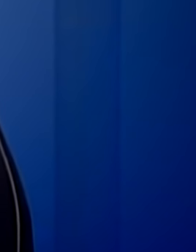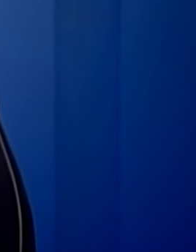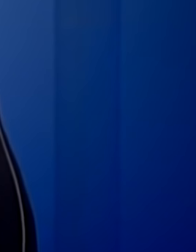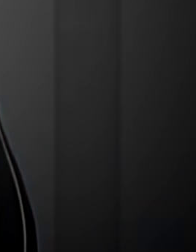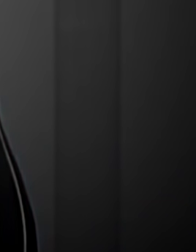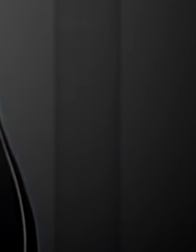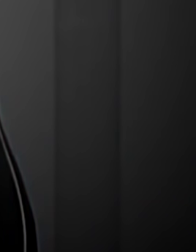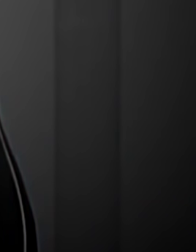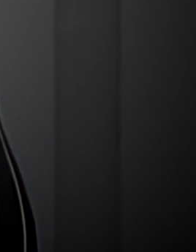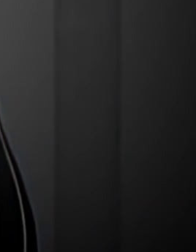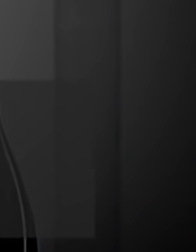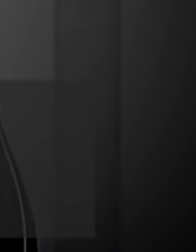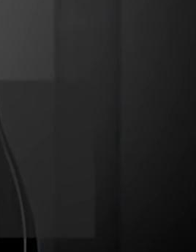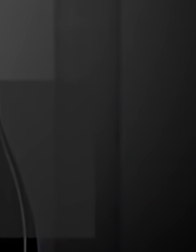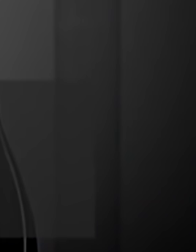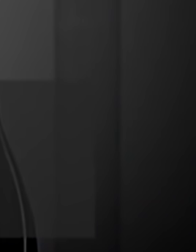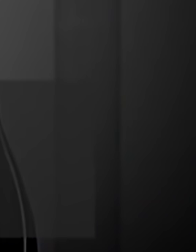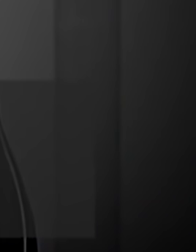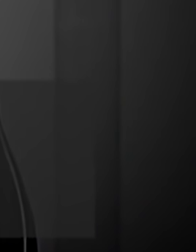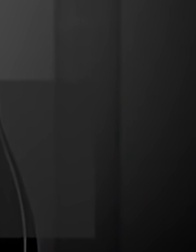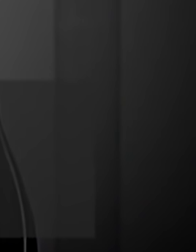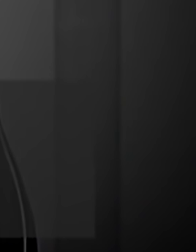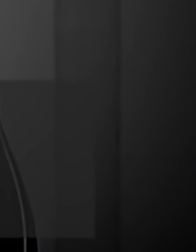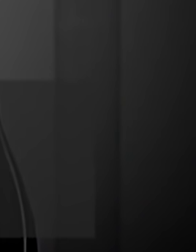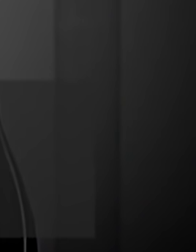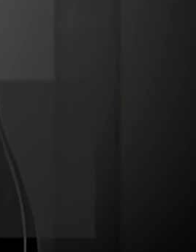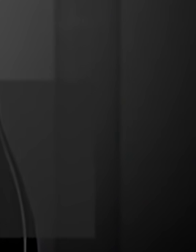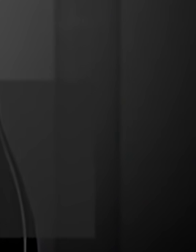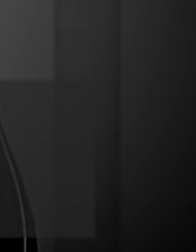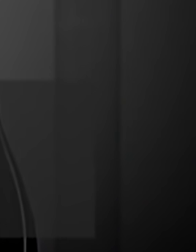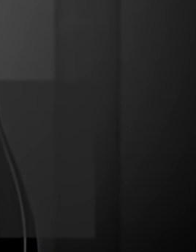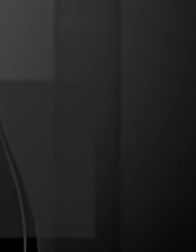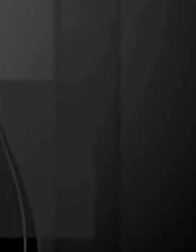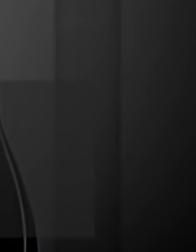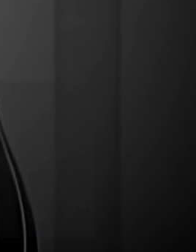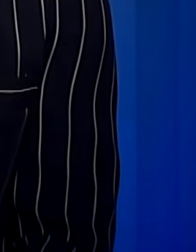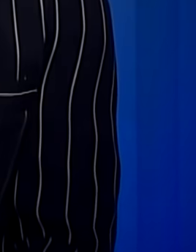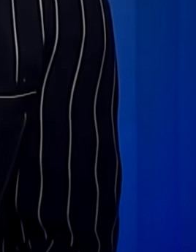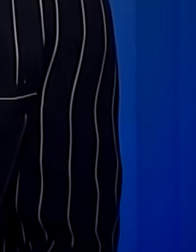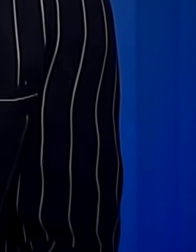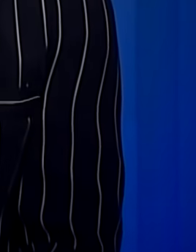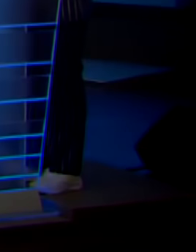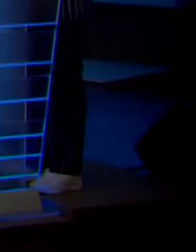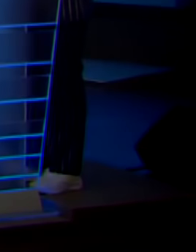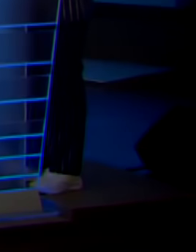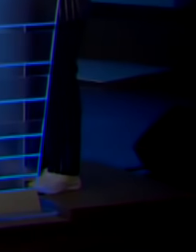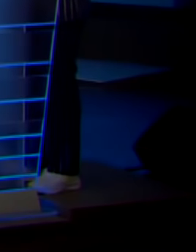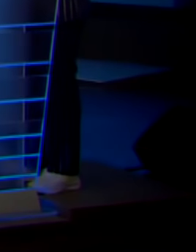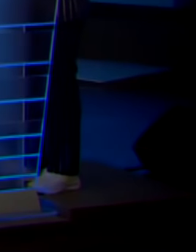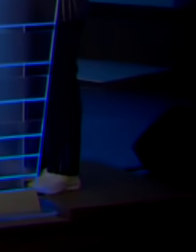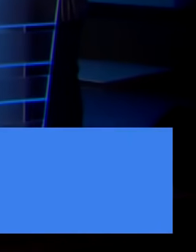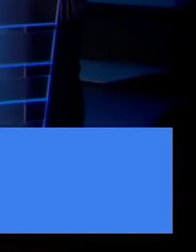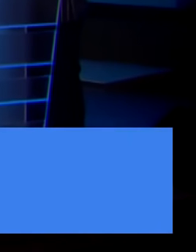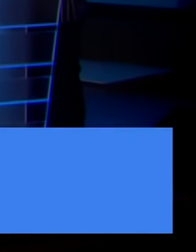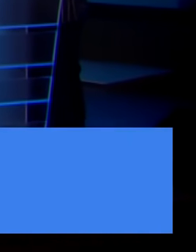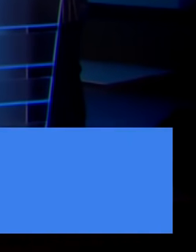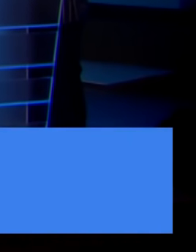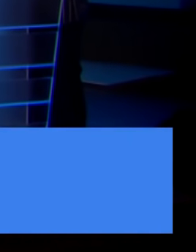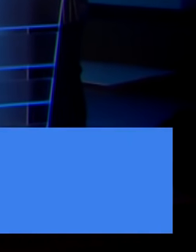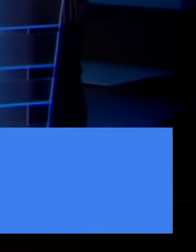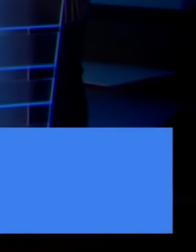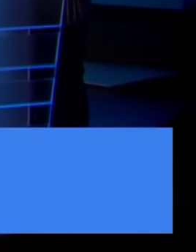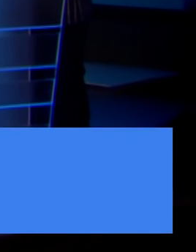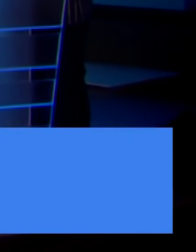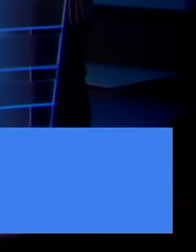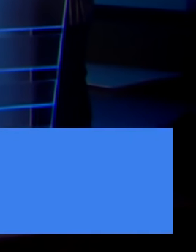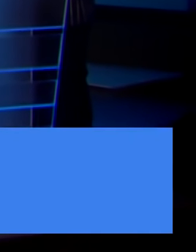그런데 후보께서는 저도 이런저런 얘기를 듣고 있습니다만 극도로 말을 아끼고 있습니다. 이렇게 말씀하셨어요. 여전히 이재명 후보나 또